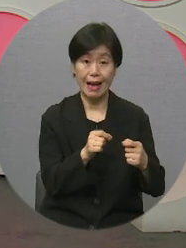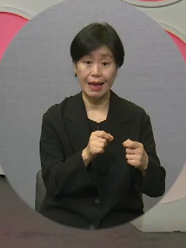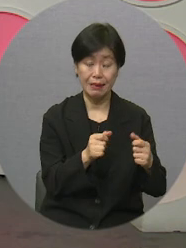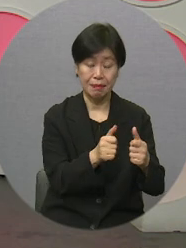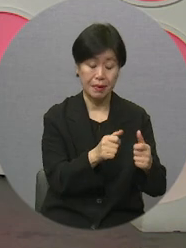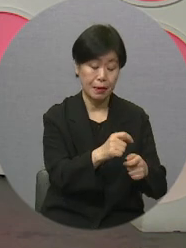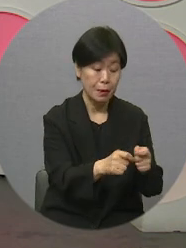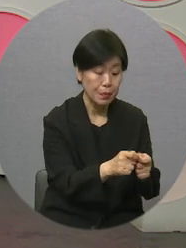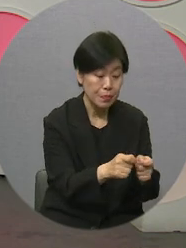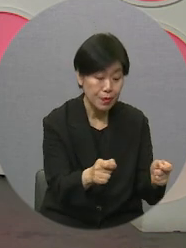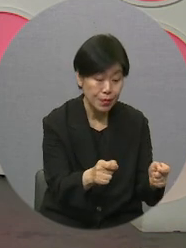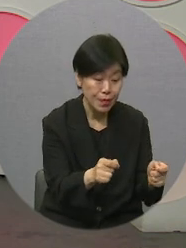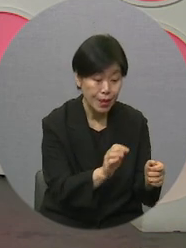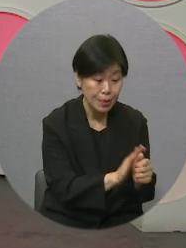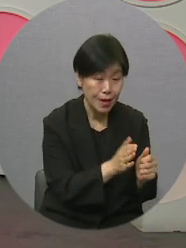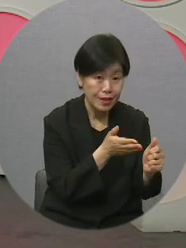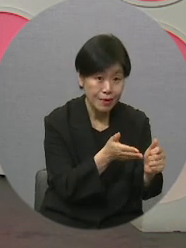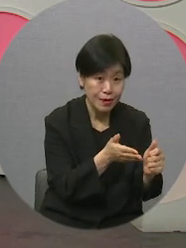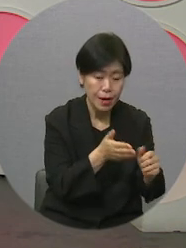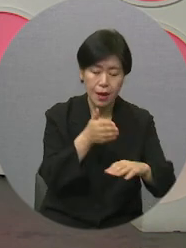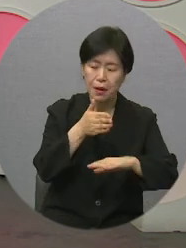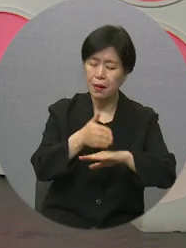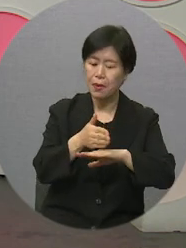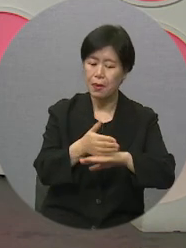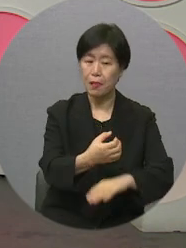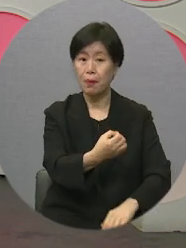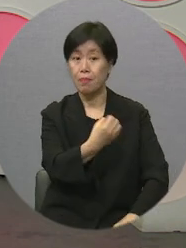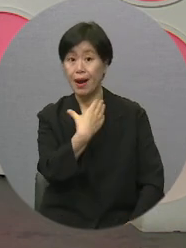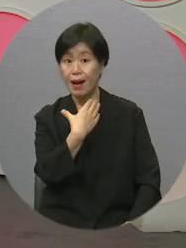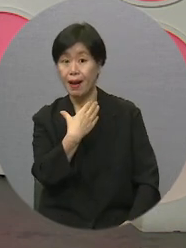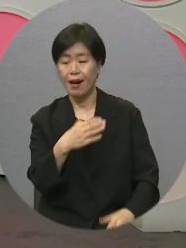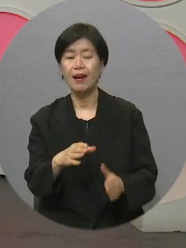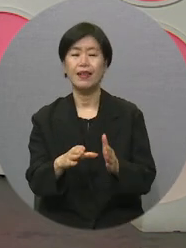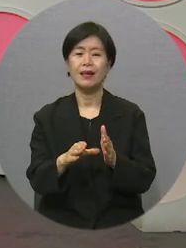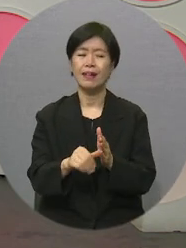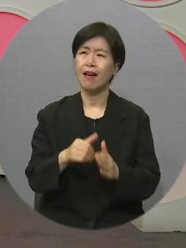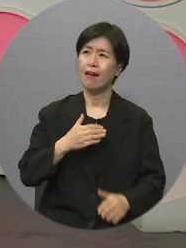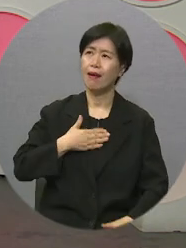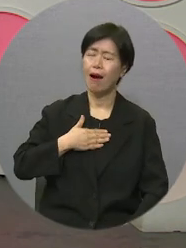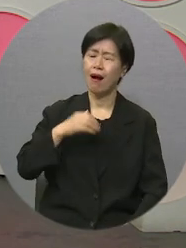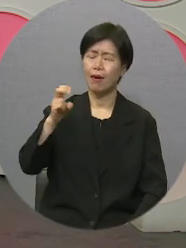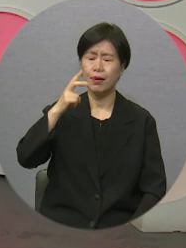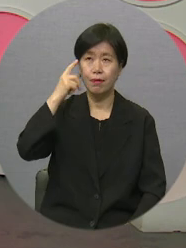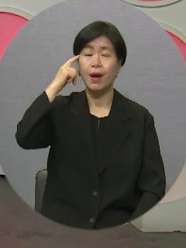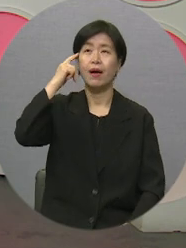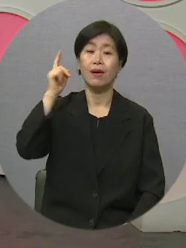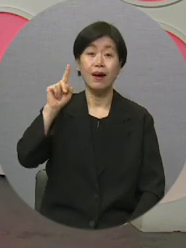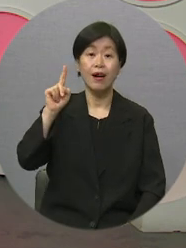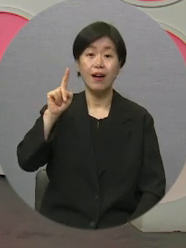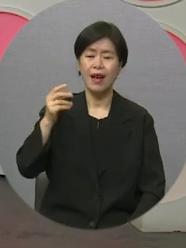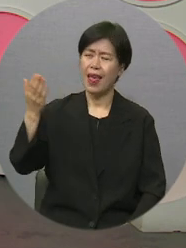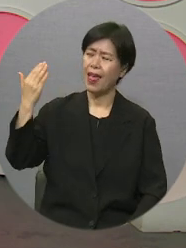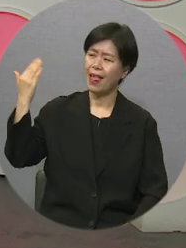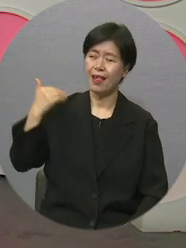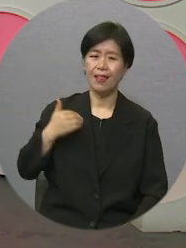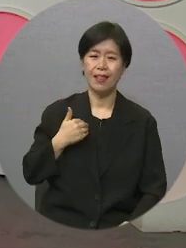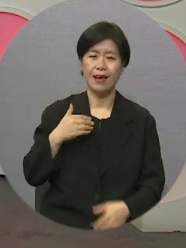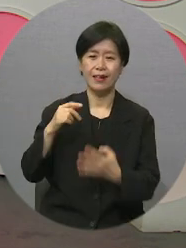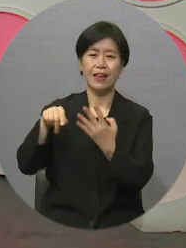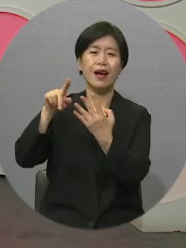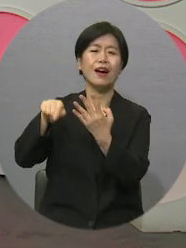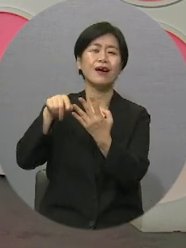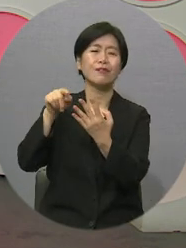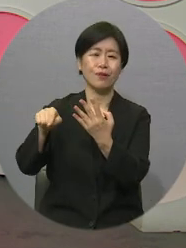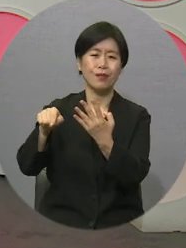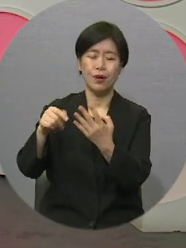그가 고맙다는 인사를 건네는 순간 사촌 조카 결혼식 날이 떠올랐습니다. 신랑과 신부가